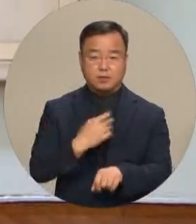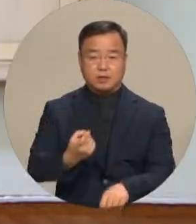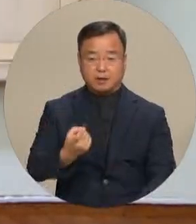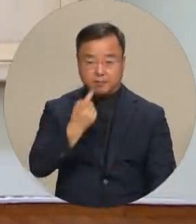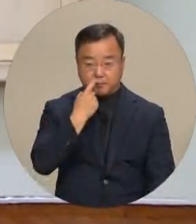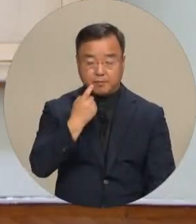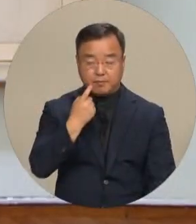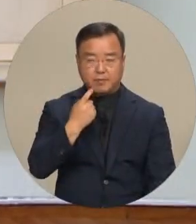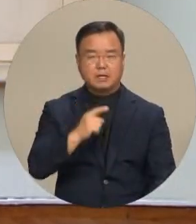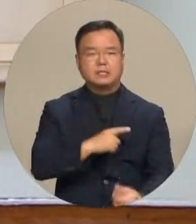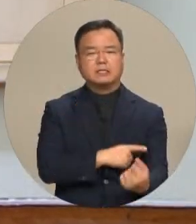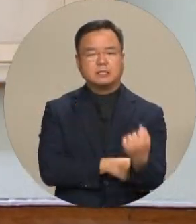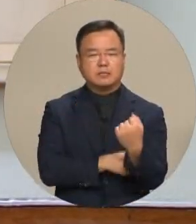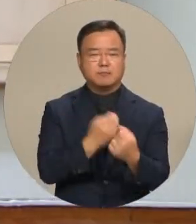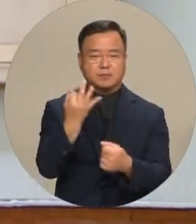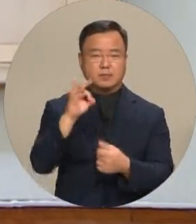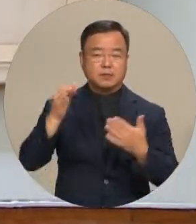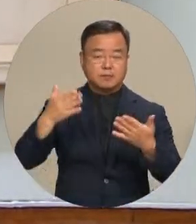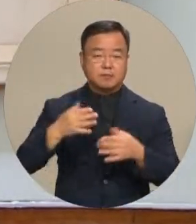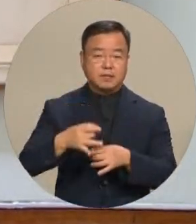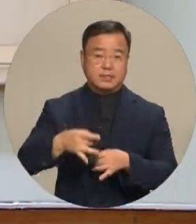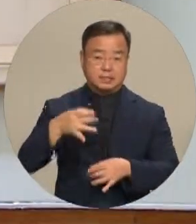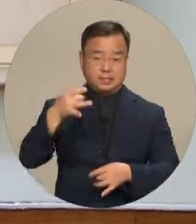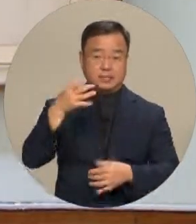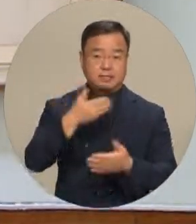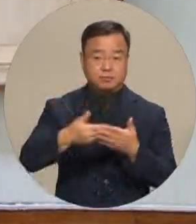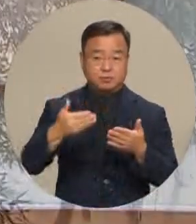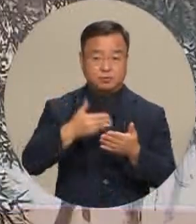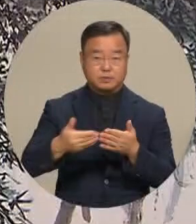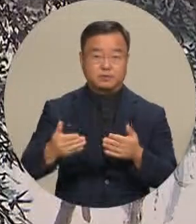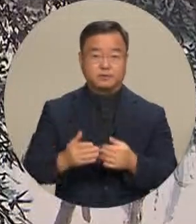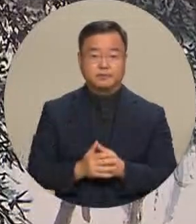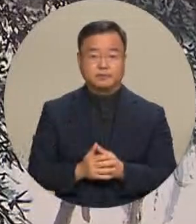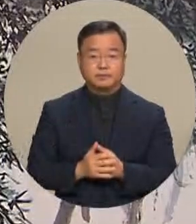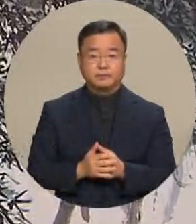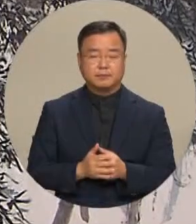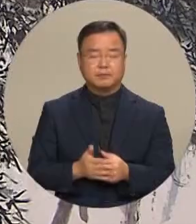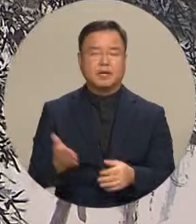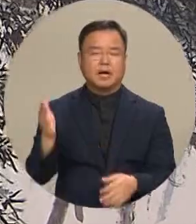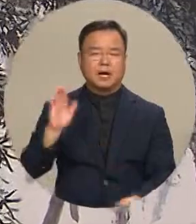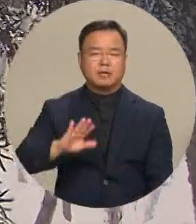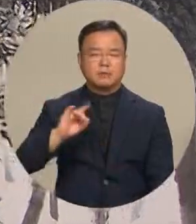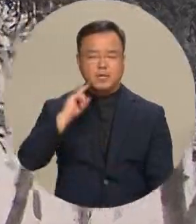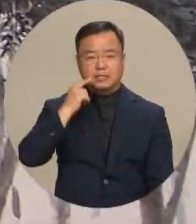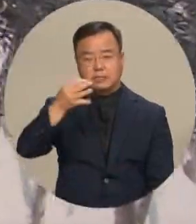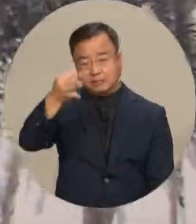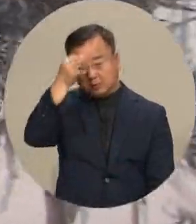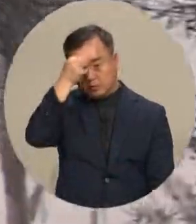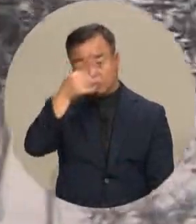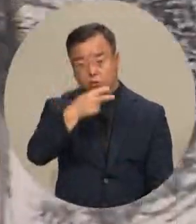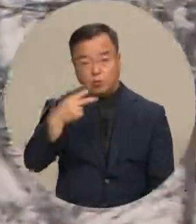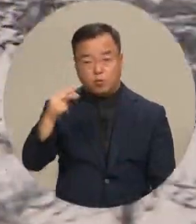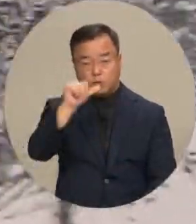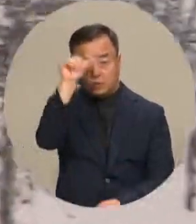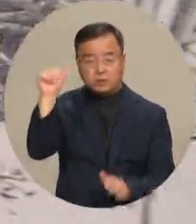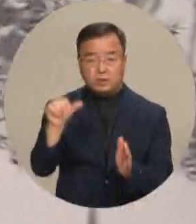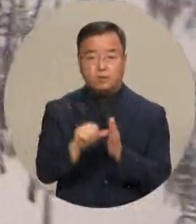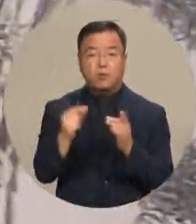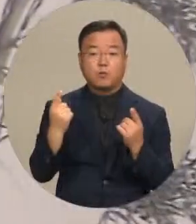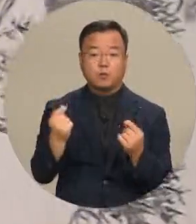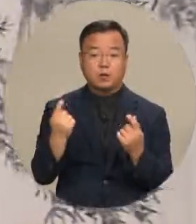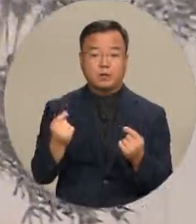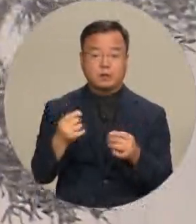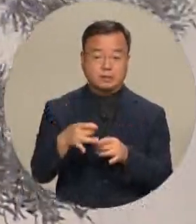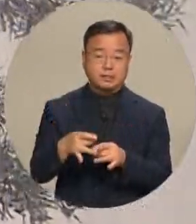실력을 처음 인정받았던 것도 대나무 그림이었습니다. 하지만 예술이 곧 인생이었던 이응노 화백은